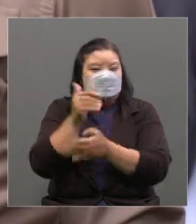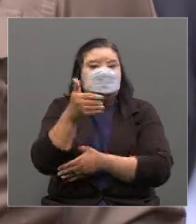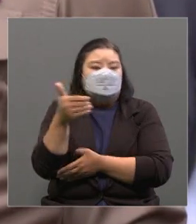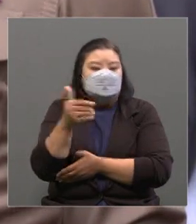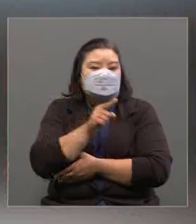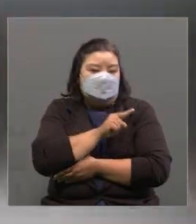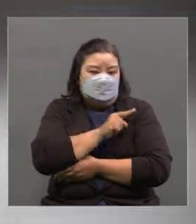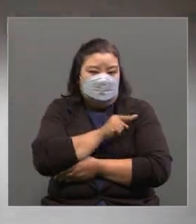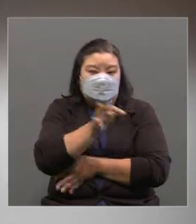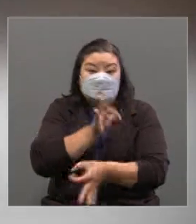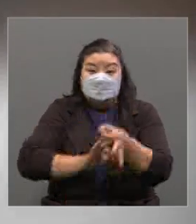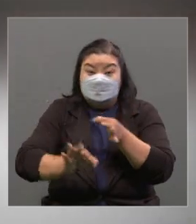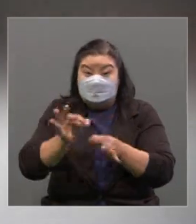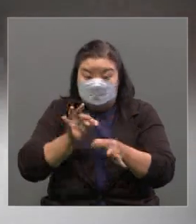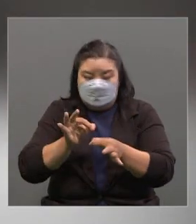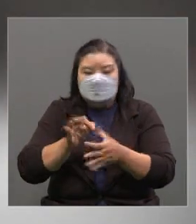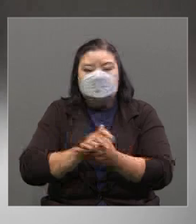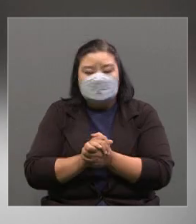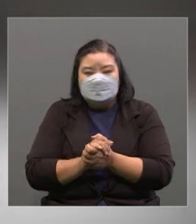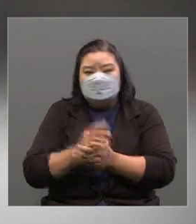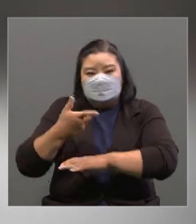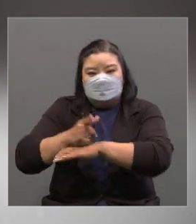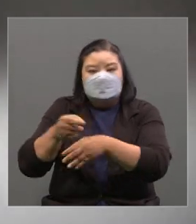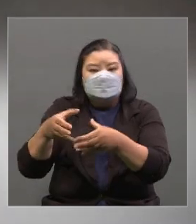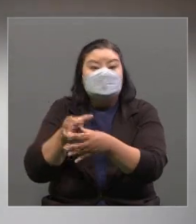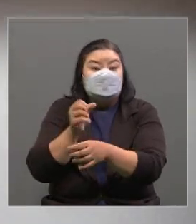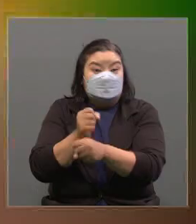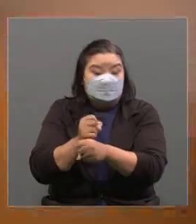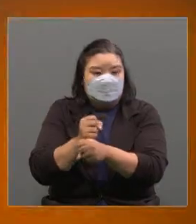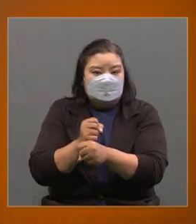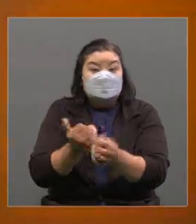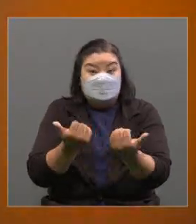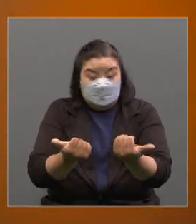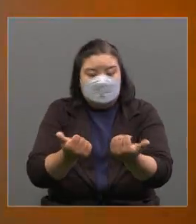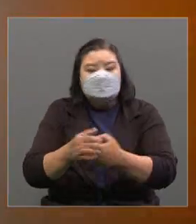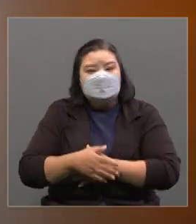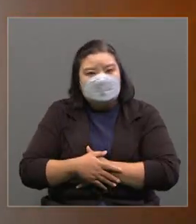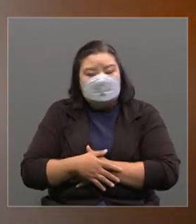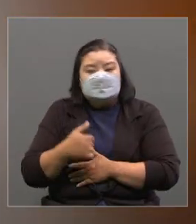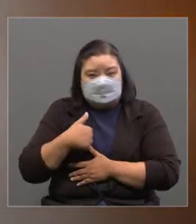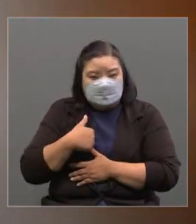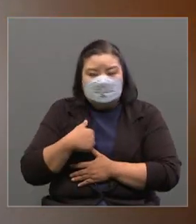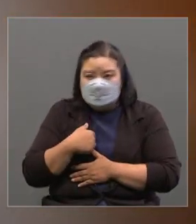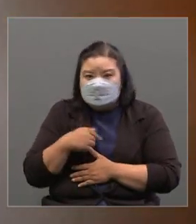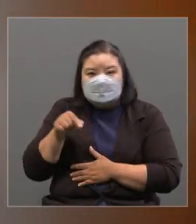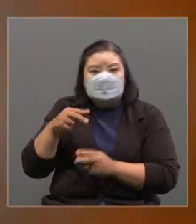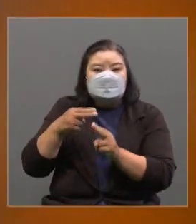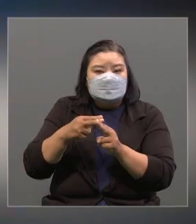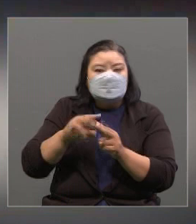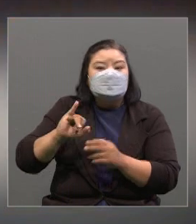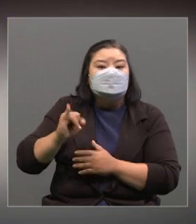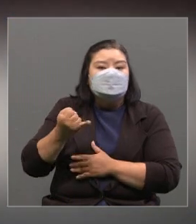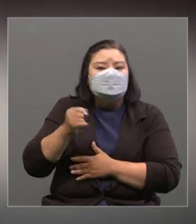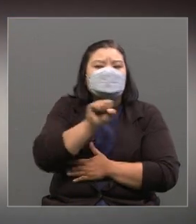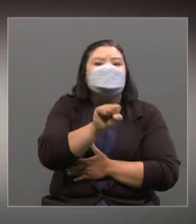ชการแทนรองเจรตำรวจซึ่งเป็นประธานคณะทำงานในเรื่องนี้นะครับท่านก็บอกว่าข้อมูลที่ได้มาจากนายวิโรจน์ลักษณ